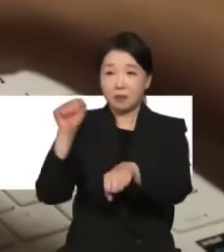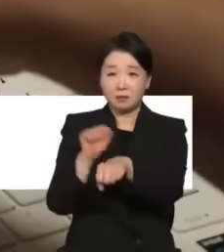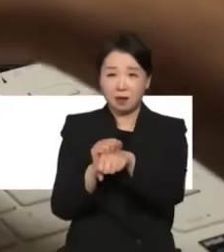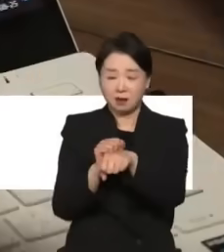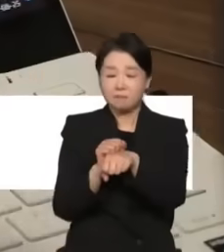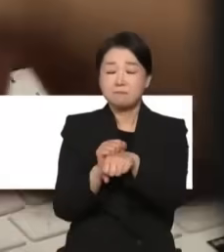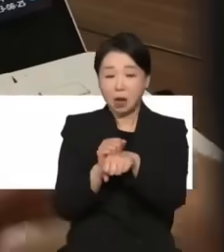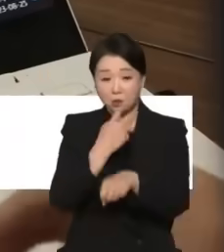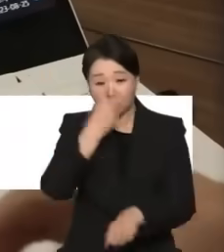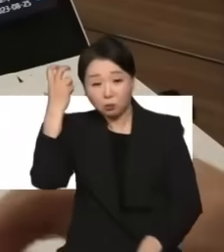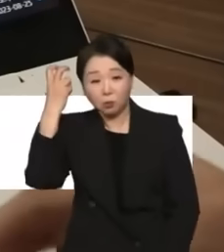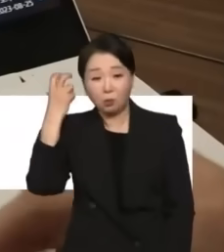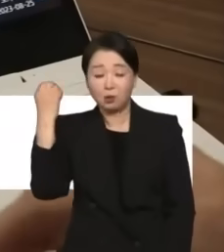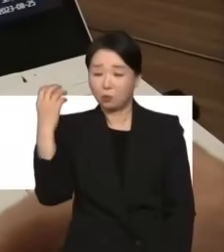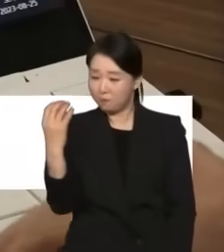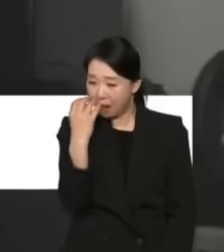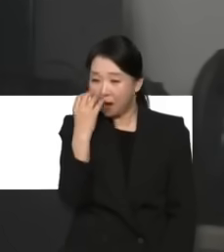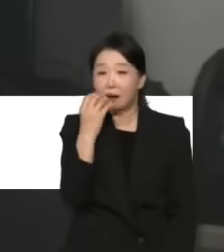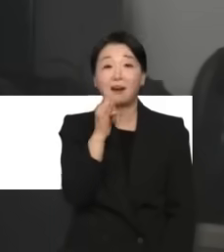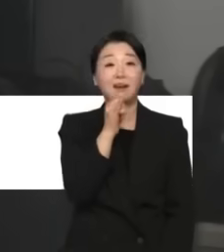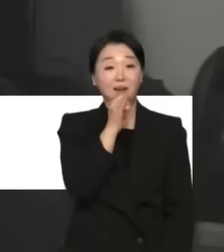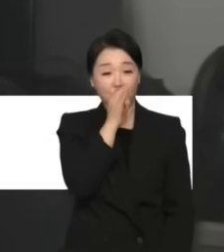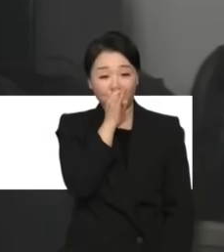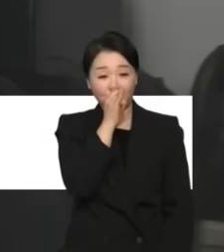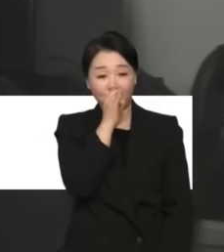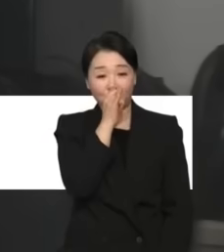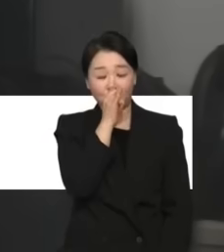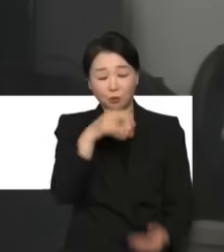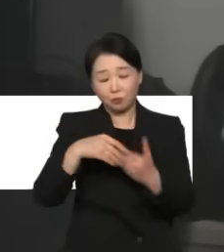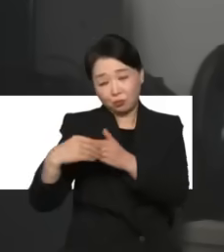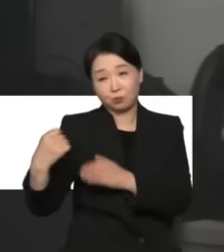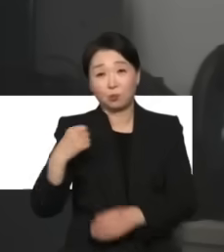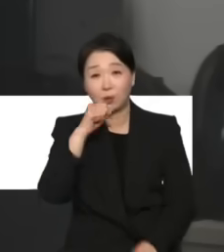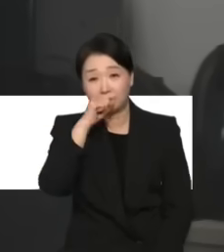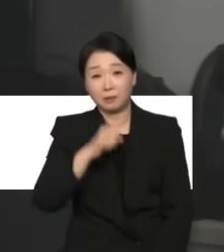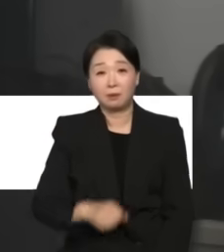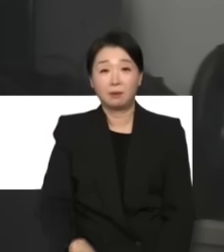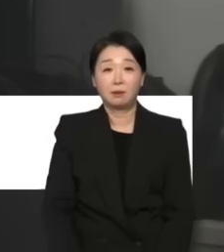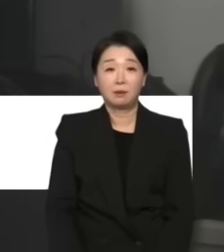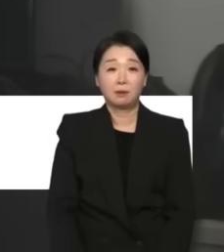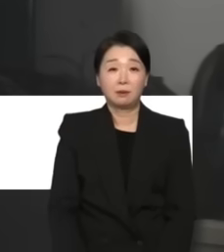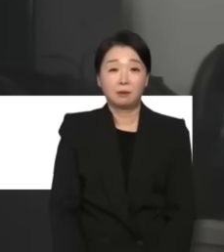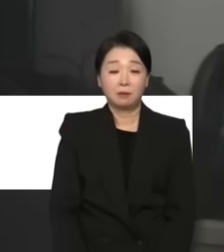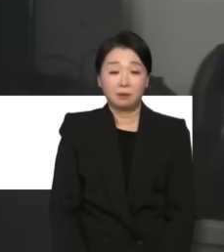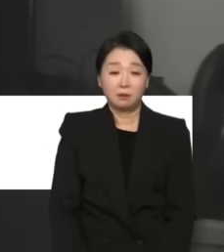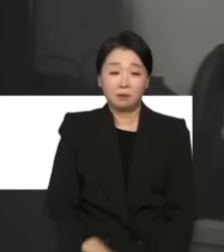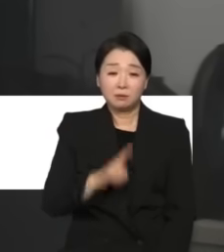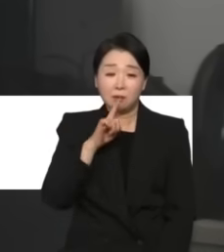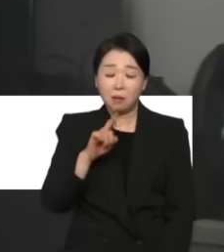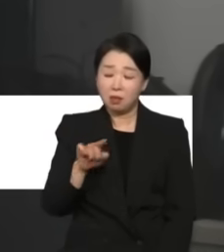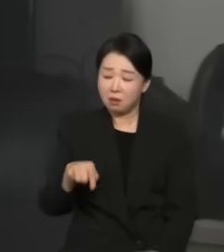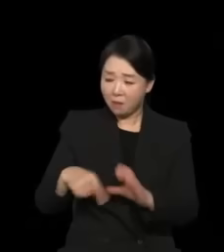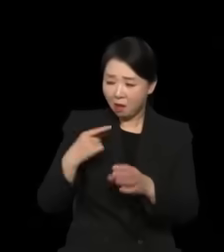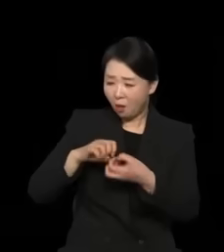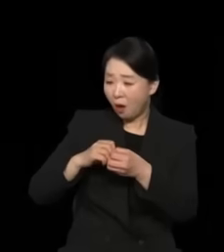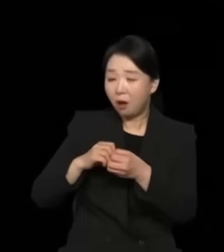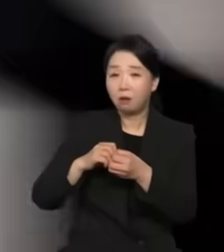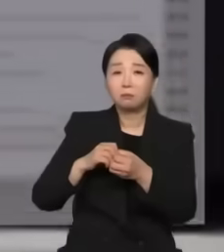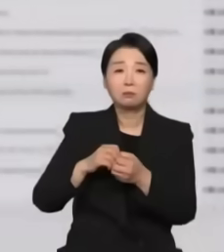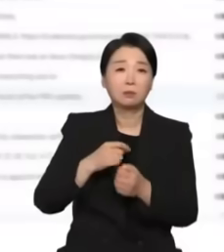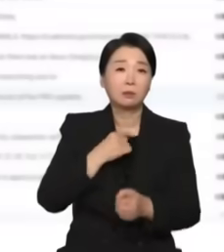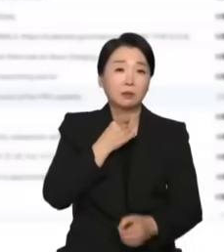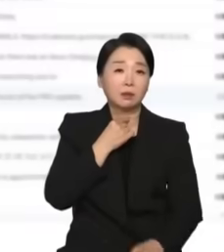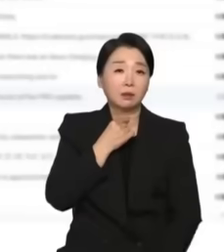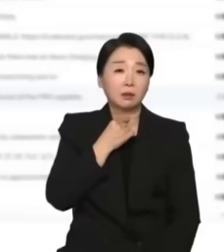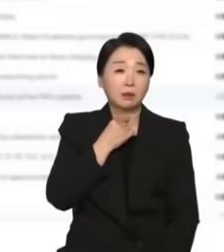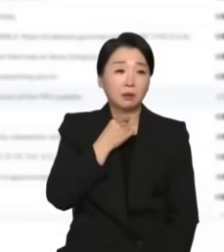잘하셨고 그리고 카리스마도 되게 있고 리더십도 되게 좋으셨었고요. 정말 조작이었으면 좋겠어요.